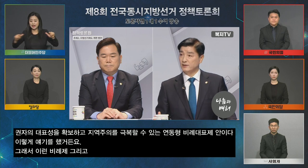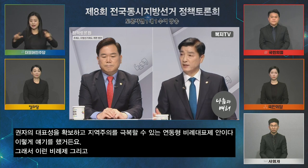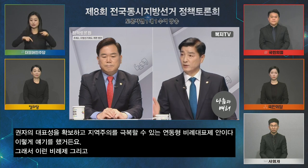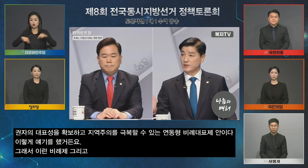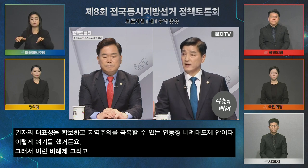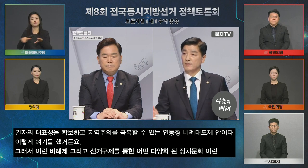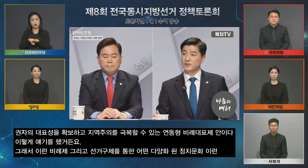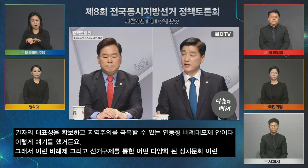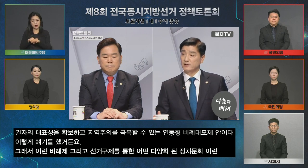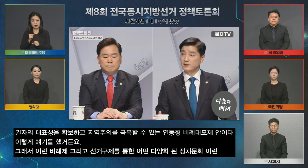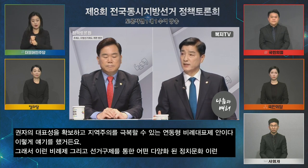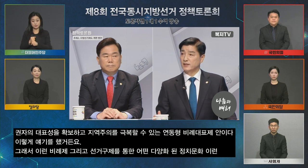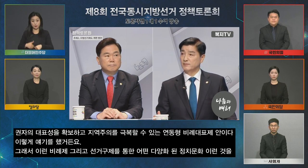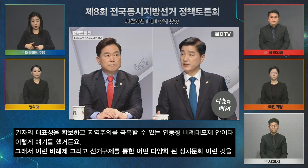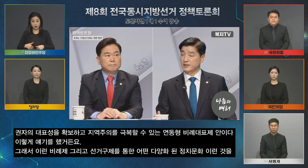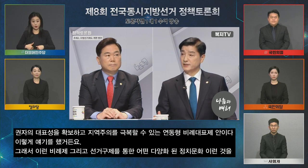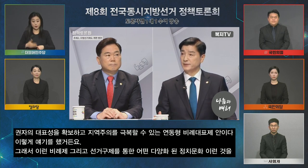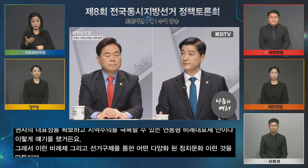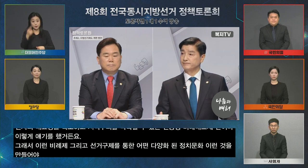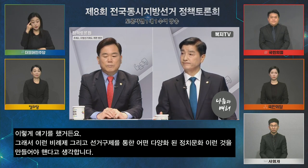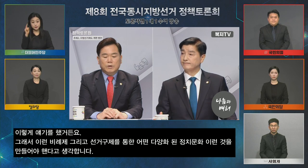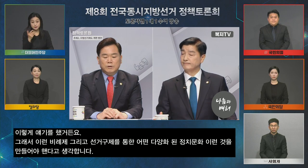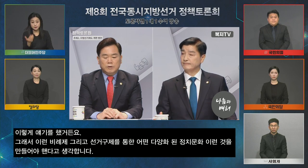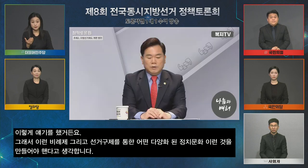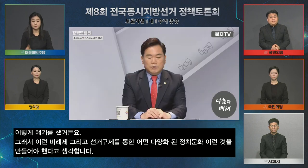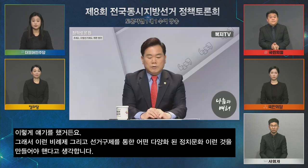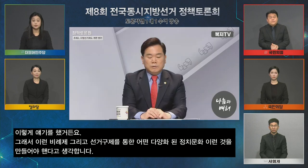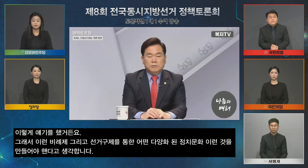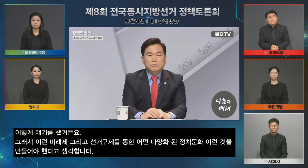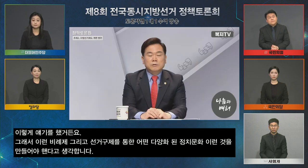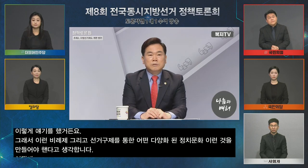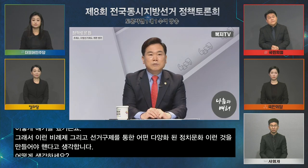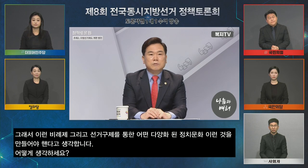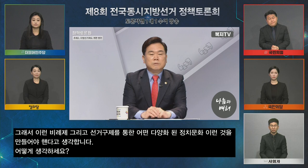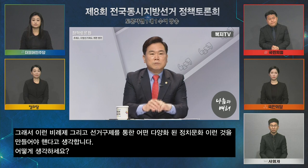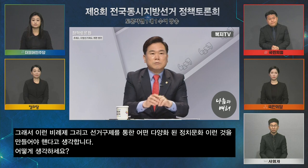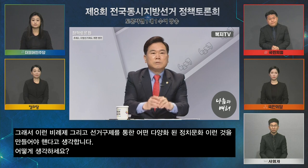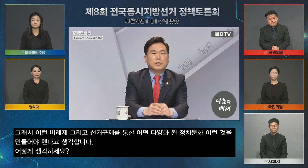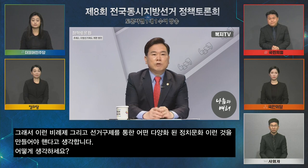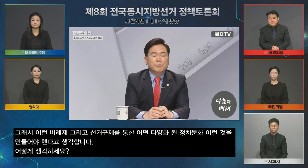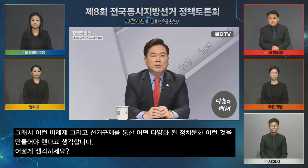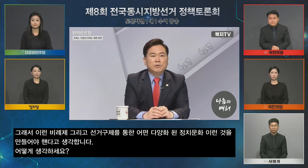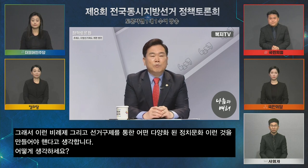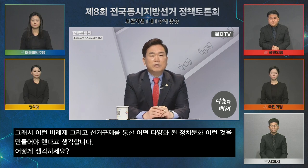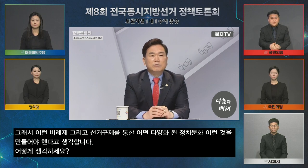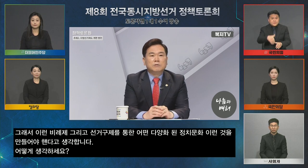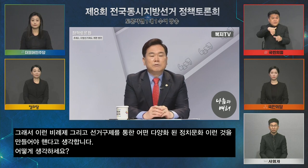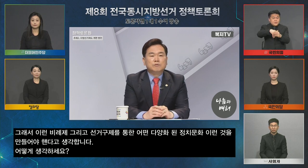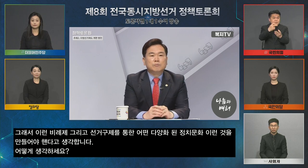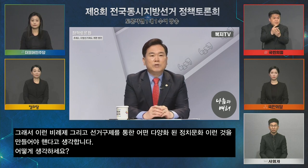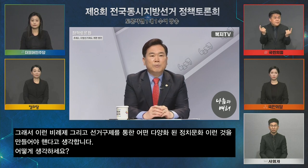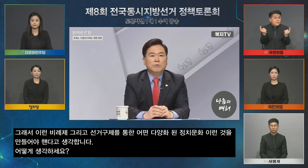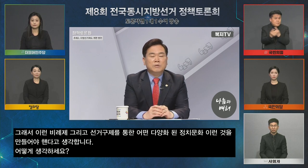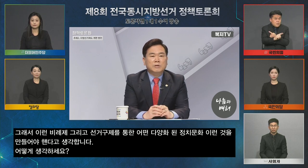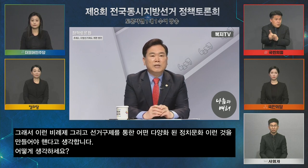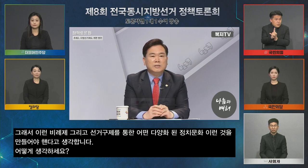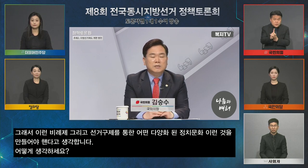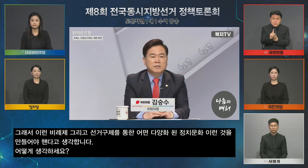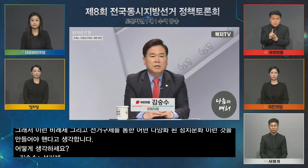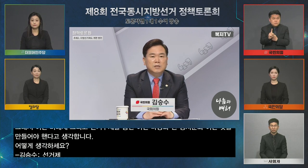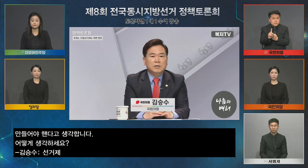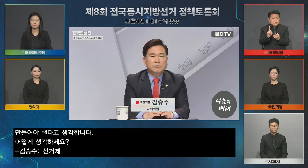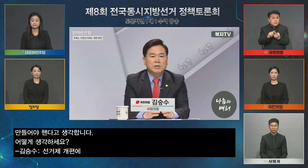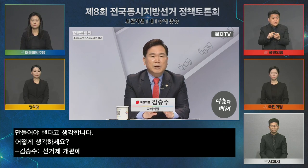만들어야 한다고 생각합니다. 어떻게 생각하세요? 저는 선거제도 개편에 대한 논의는 충분히 해볼